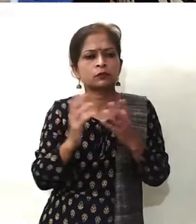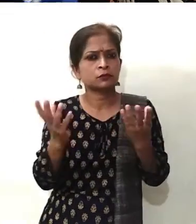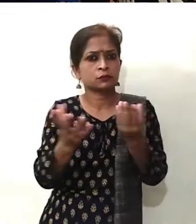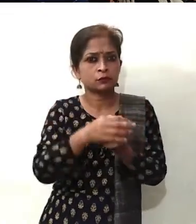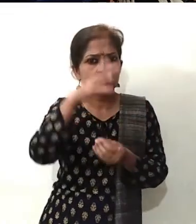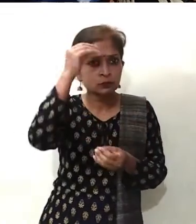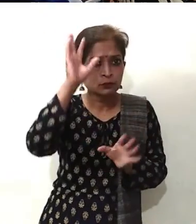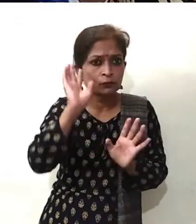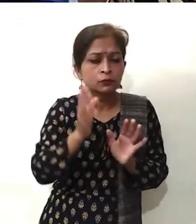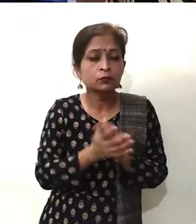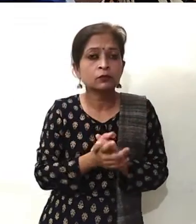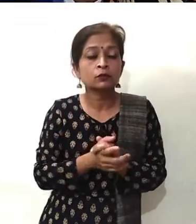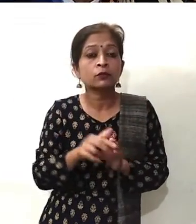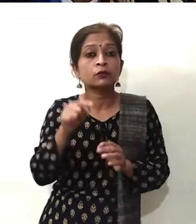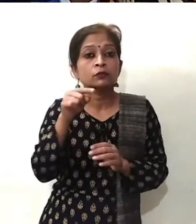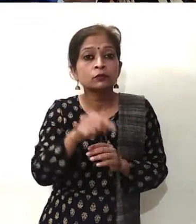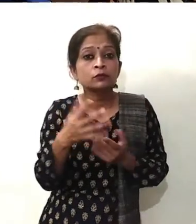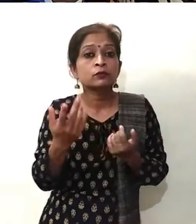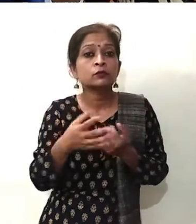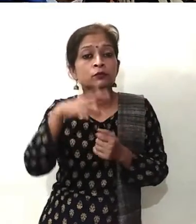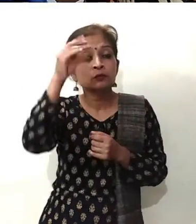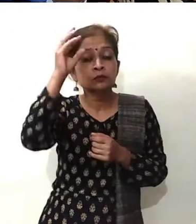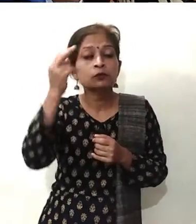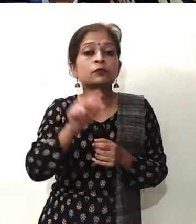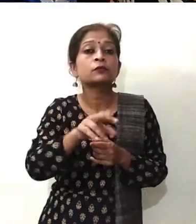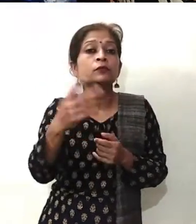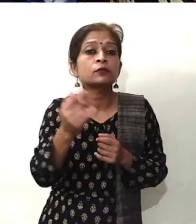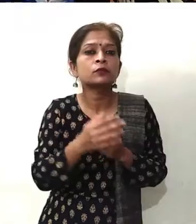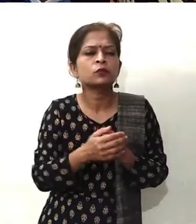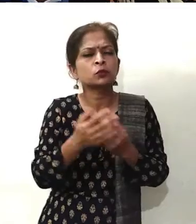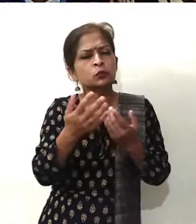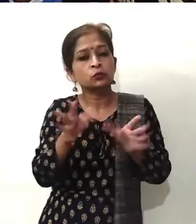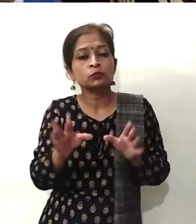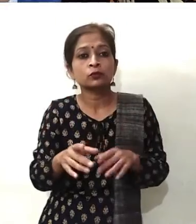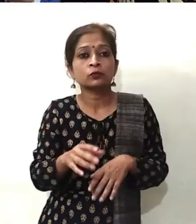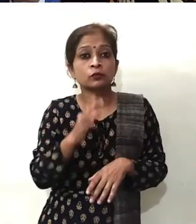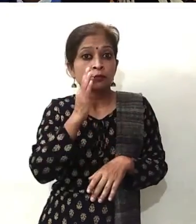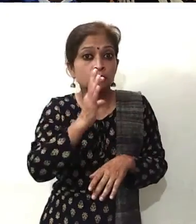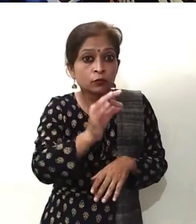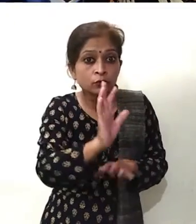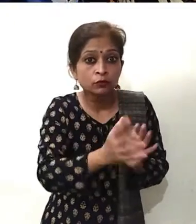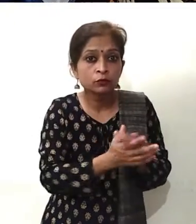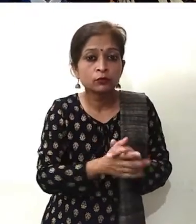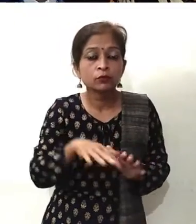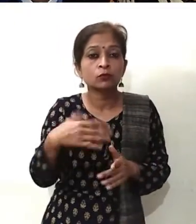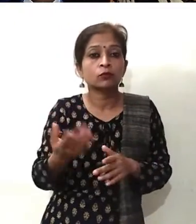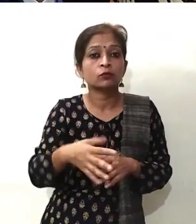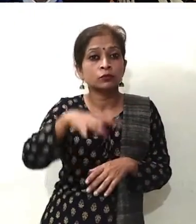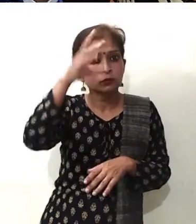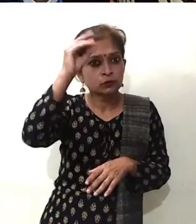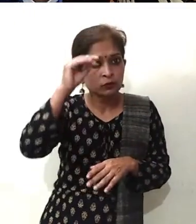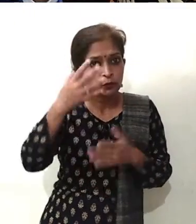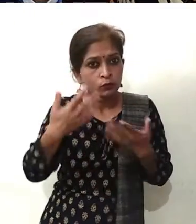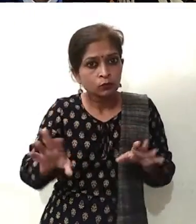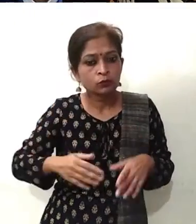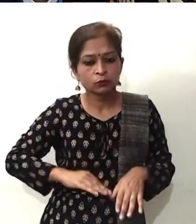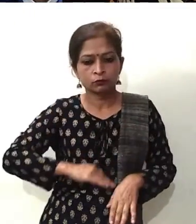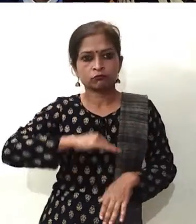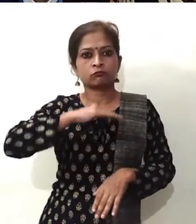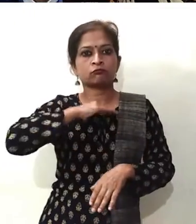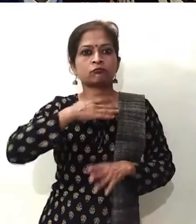आप उस चीज को जान सकें जो कि सीखने योग्य हो और जिसे सीखने के बाद कुछ सीखने की आवश्यकता नहीं